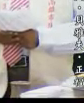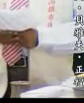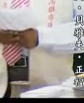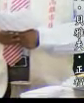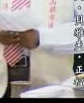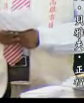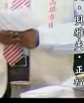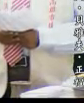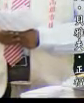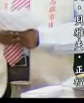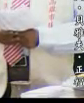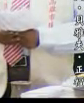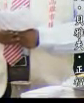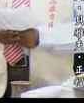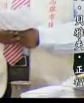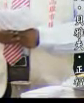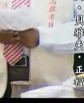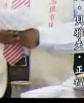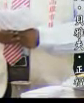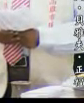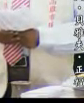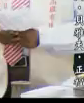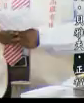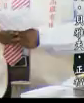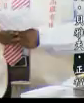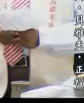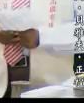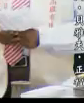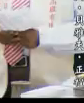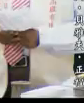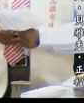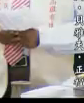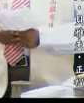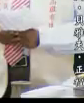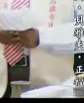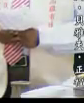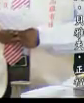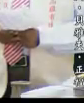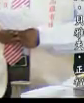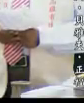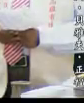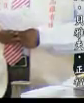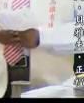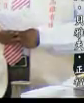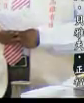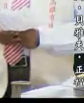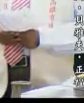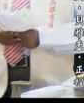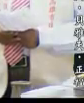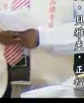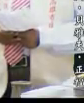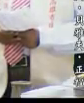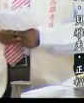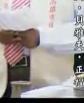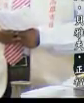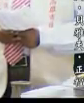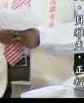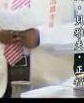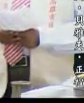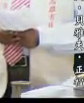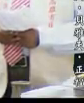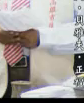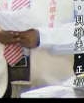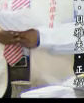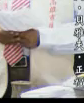助，尊重我们当地乡亲在93年前。如果这个没有经过一定